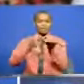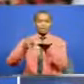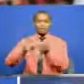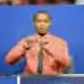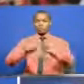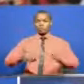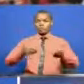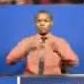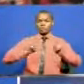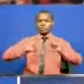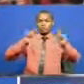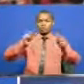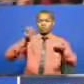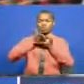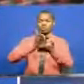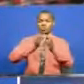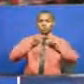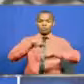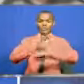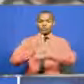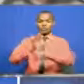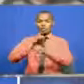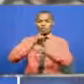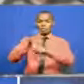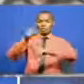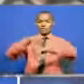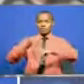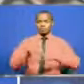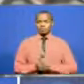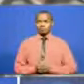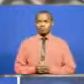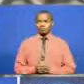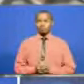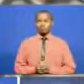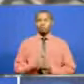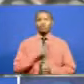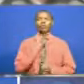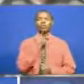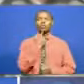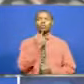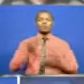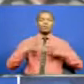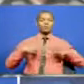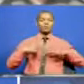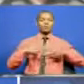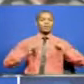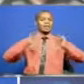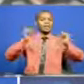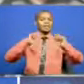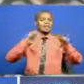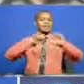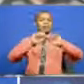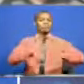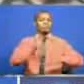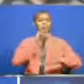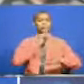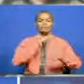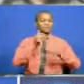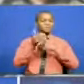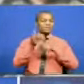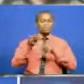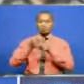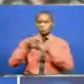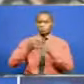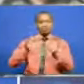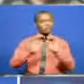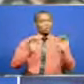huo huenda yachukue muda. Nitakuhakikishia watu hii mgomo haitaisha hivi karibuni kulingana na ile matakwa ya huduma wa wahudumu